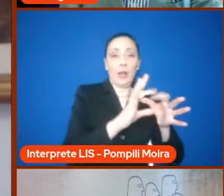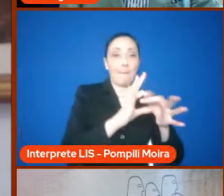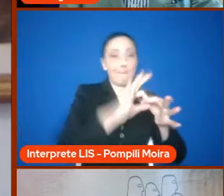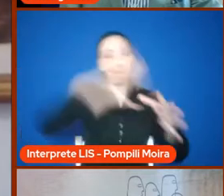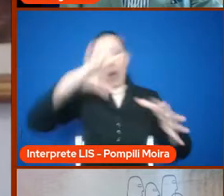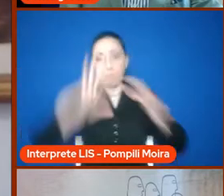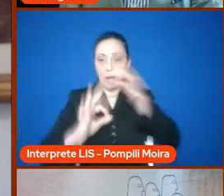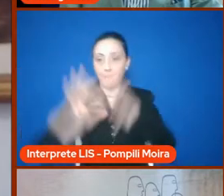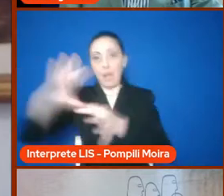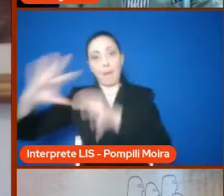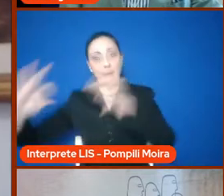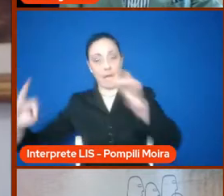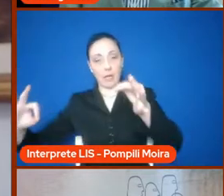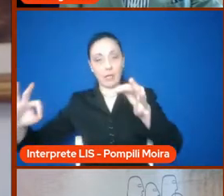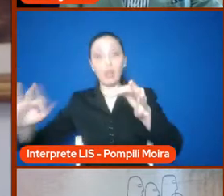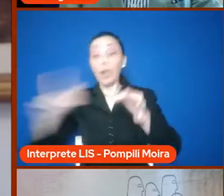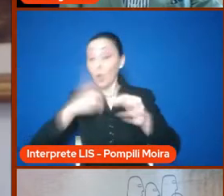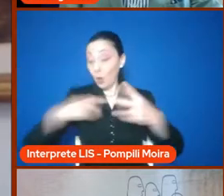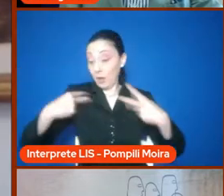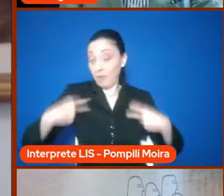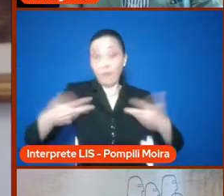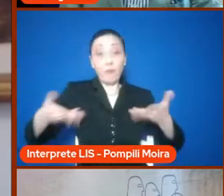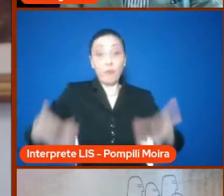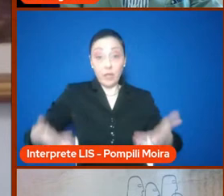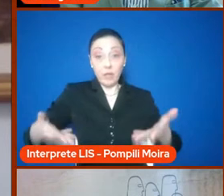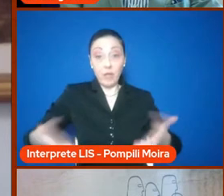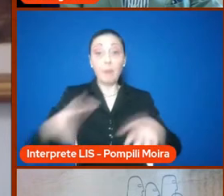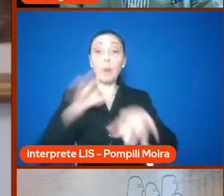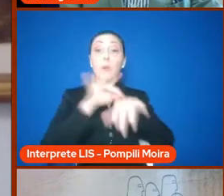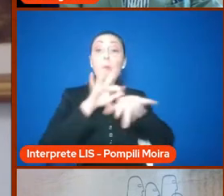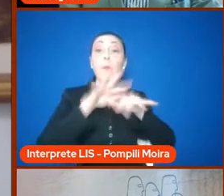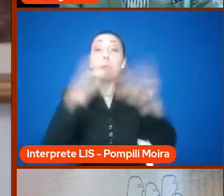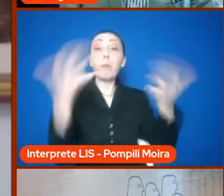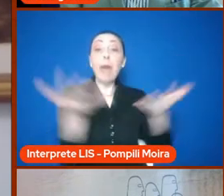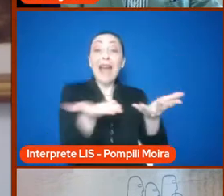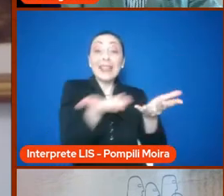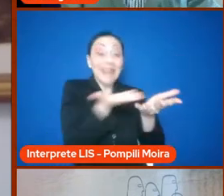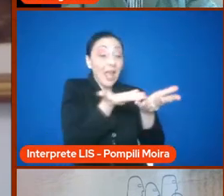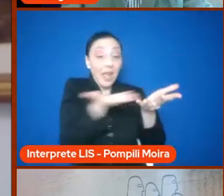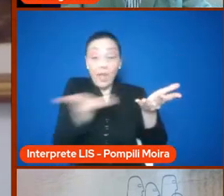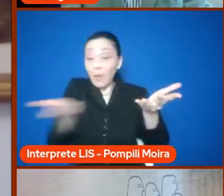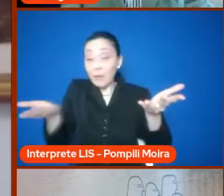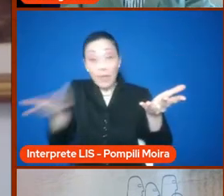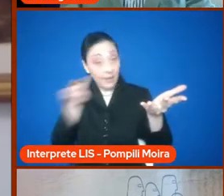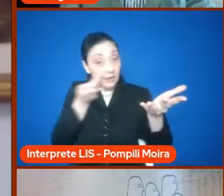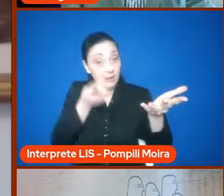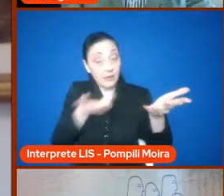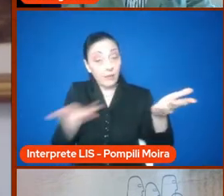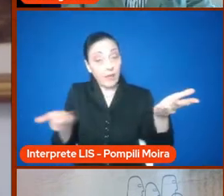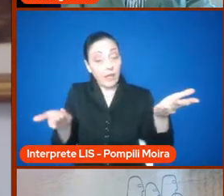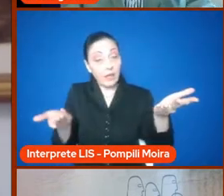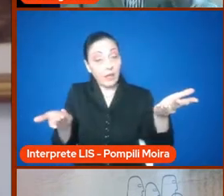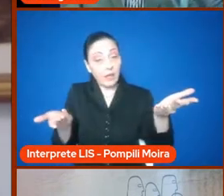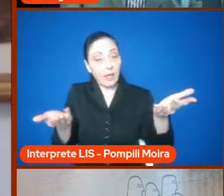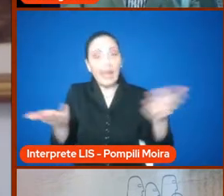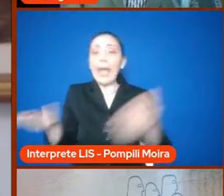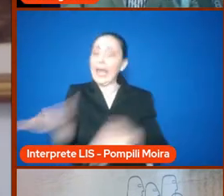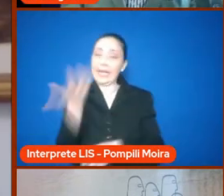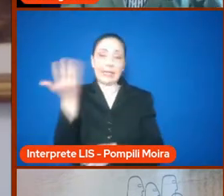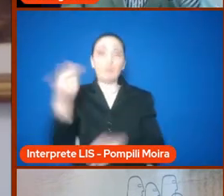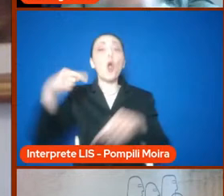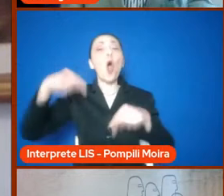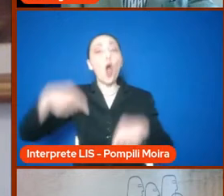negativamente, drammaticamente con la pandemia. Per cui se oggi noi andiamo a dire a qualcuno